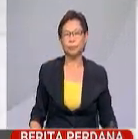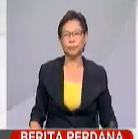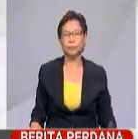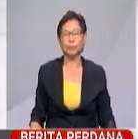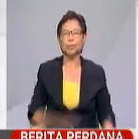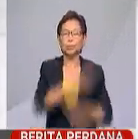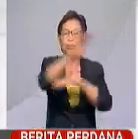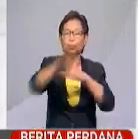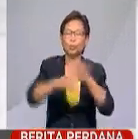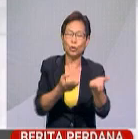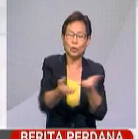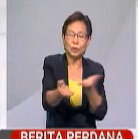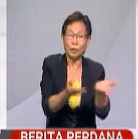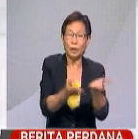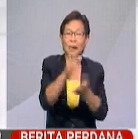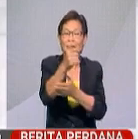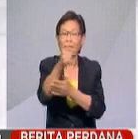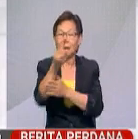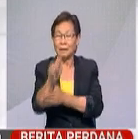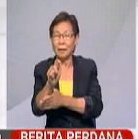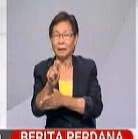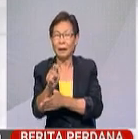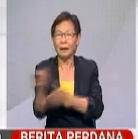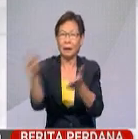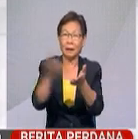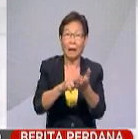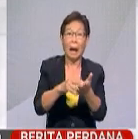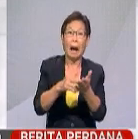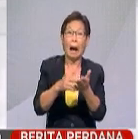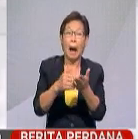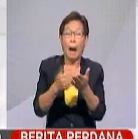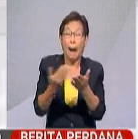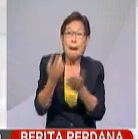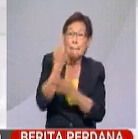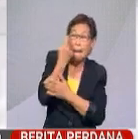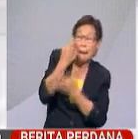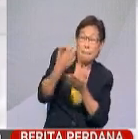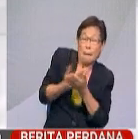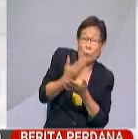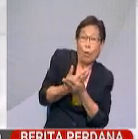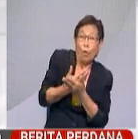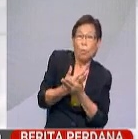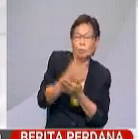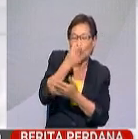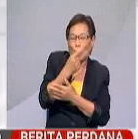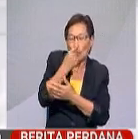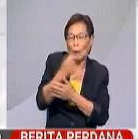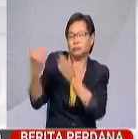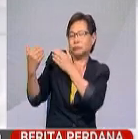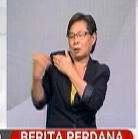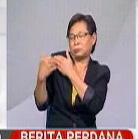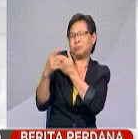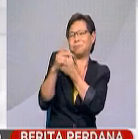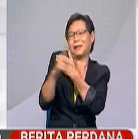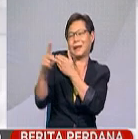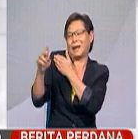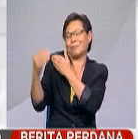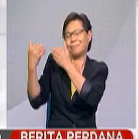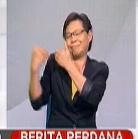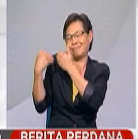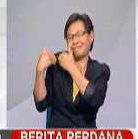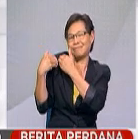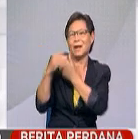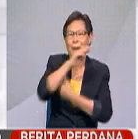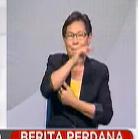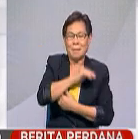Ya, segala penyelarasan data dan kenyataan terkini berhubung wabak influenza adalah di bawah tanggungjawab Kementerian Kesihatan. Demikian